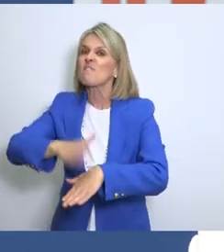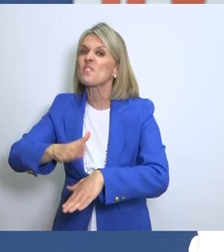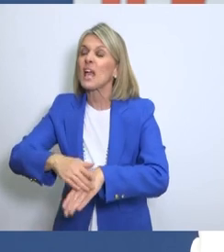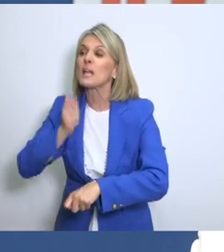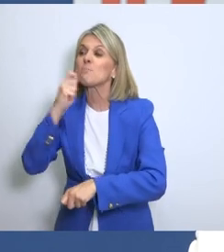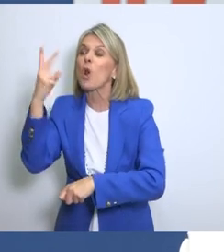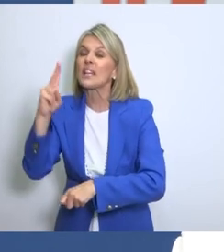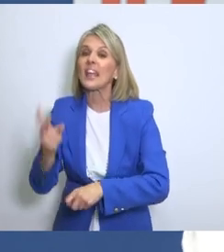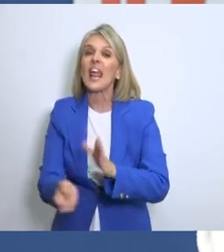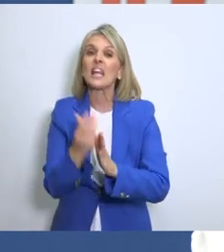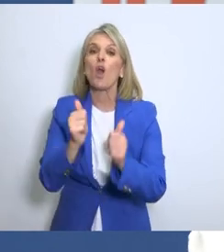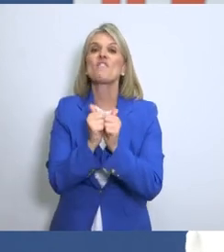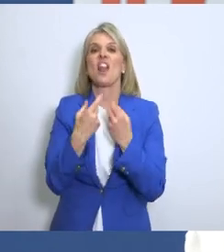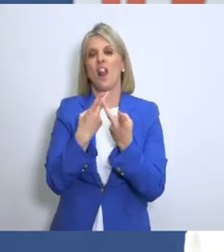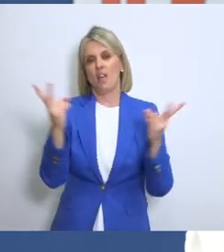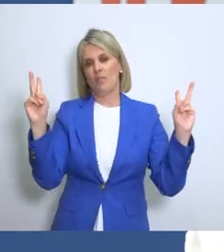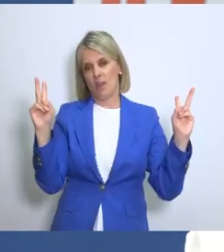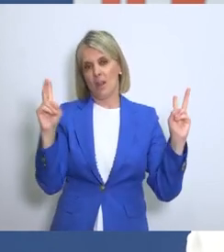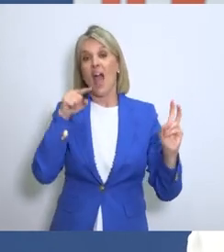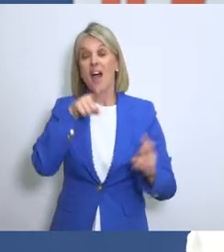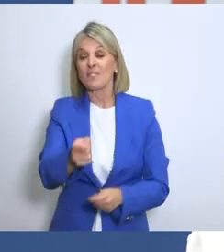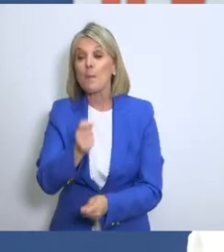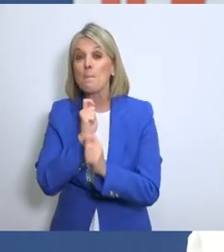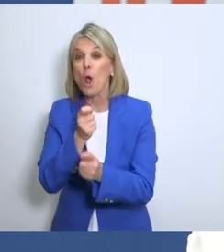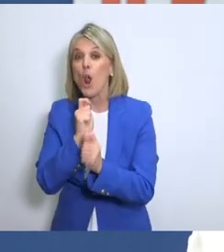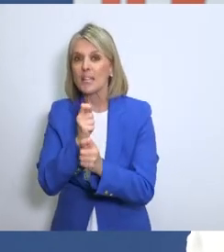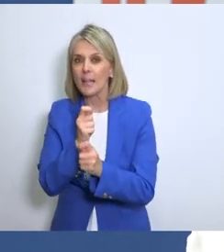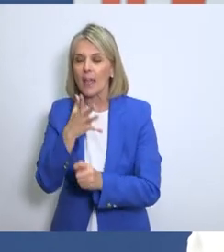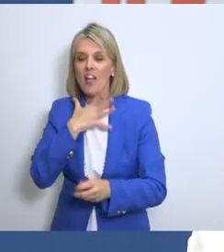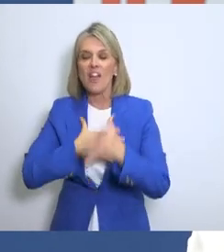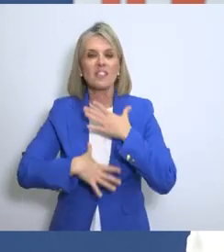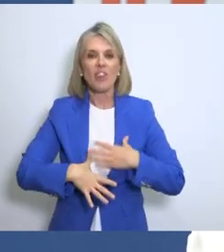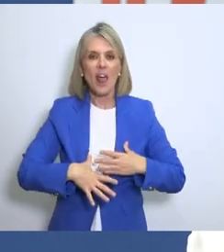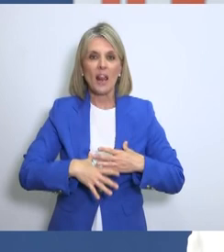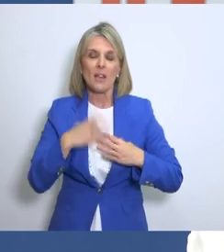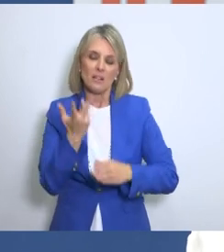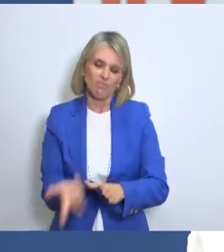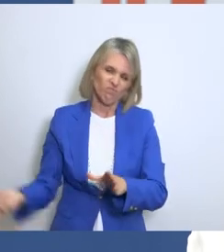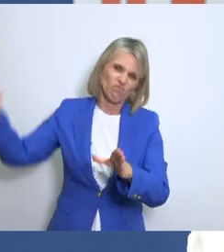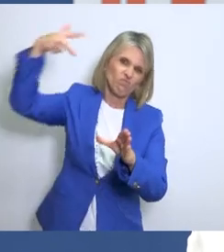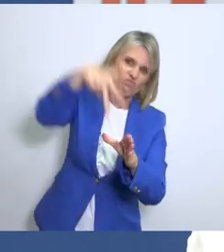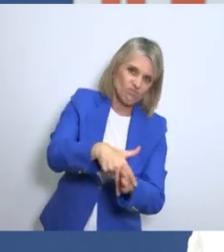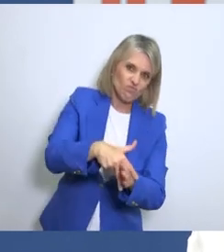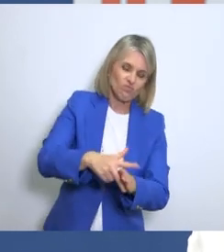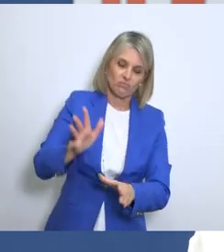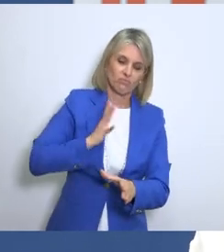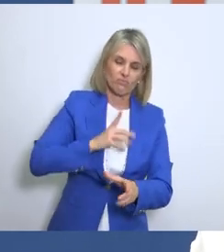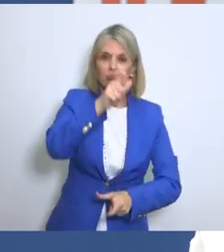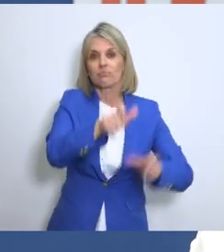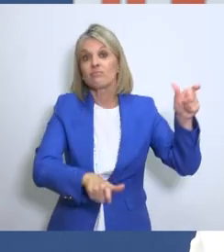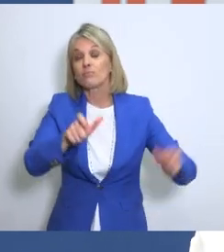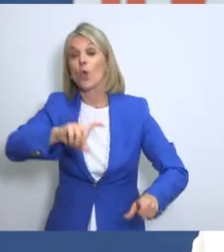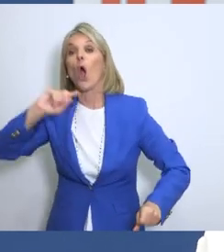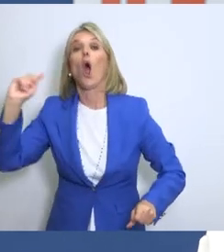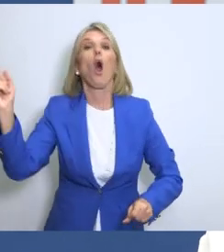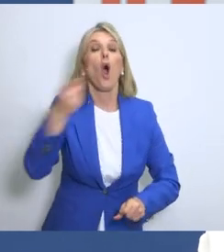πολιτική. Αυτή δηλαδή η πολιτική που θέλει να ρίξει στις πλάτες των εργαζομένων, των φτωχών λαϊκών στρωμάτων και της νεολαίας όλη